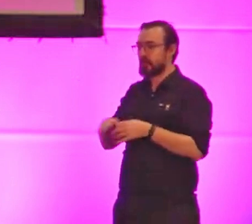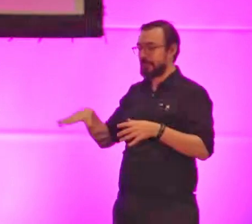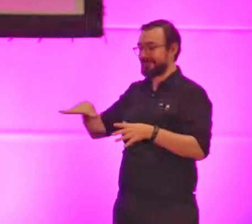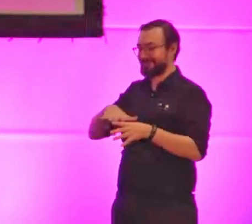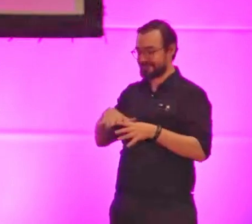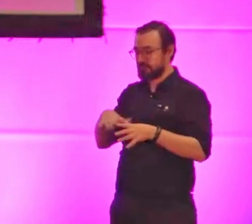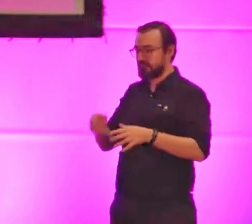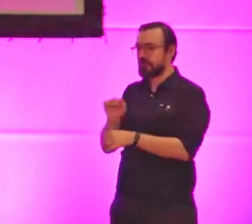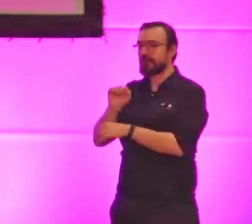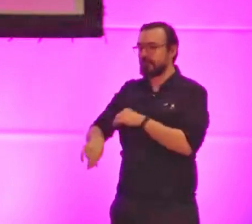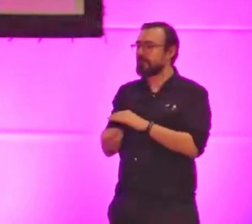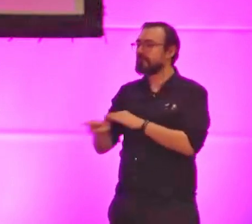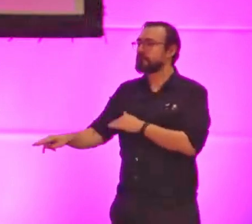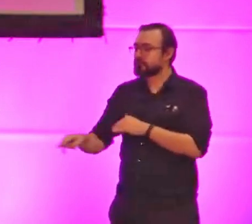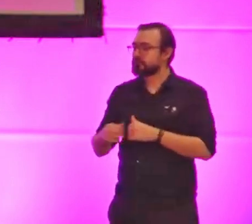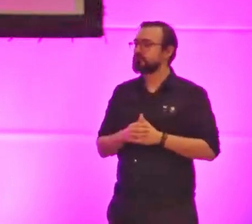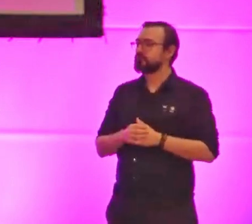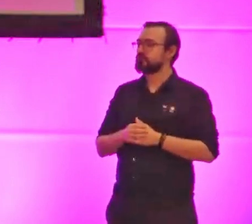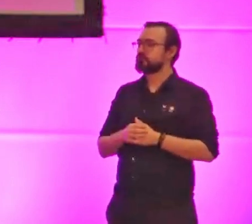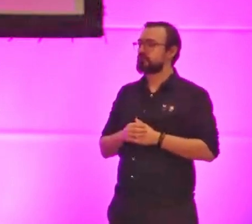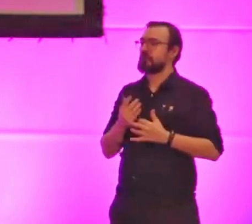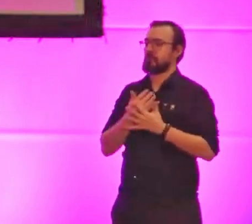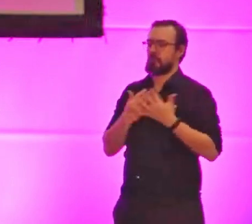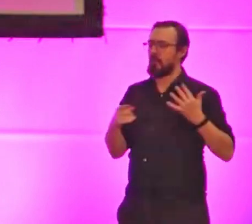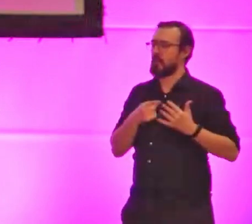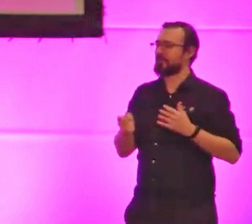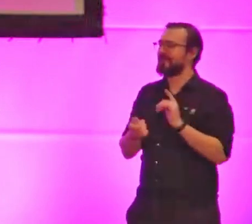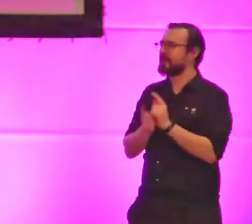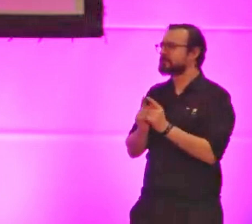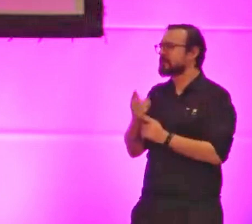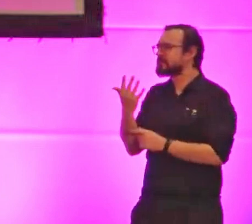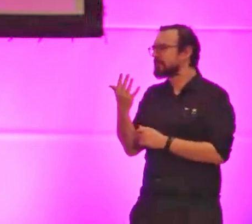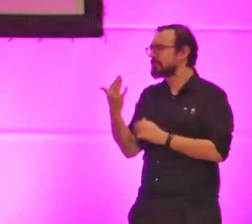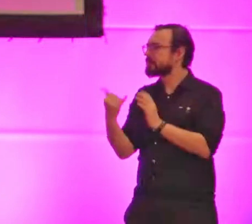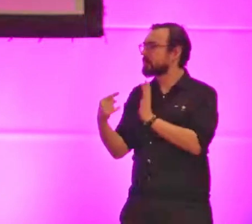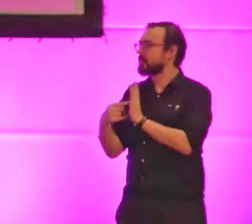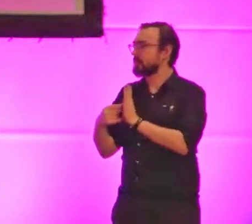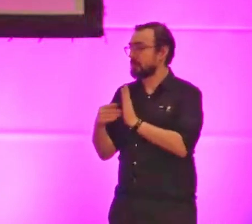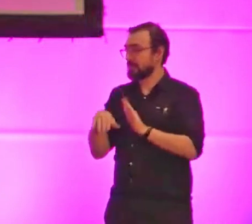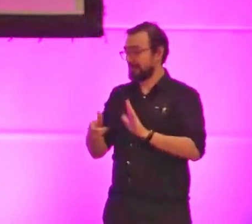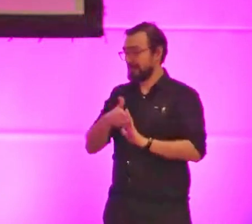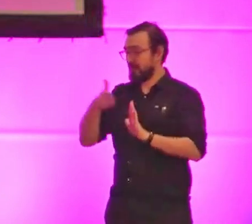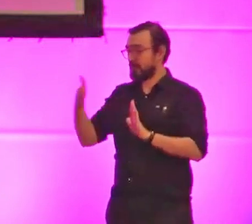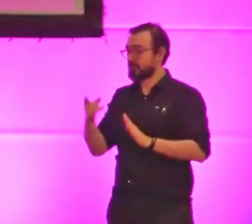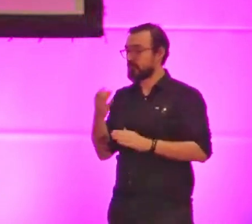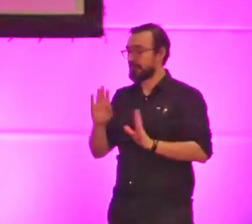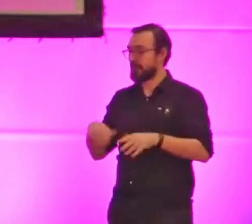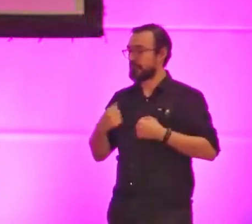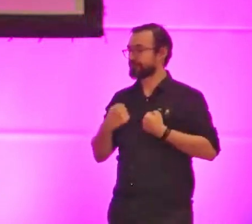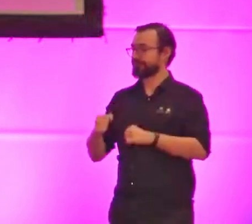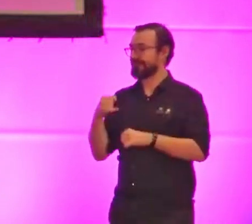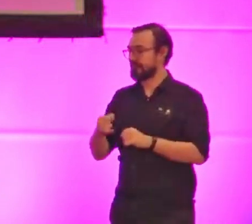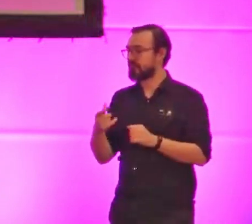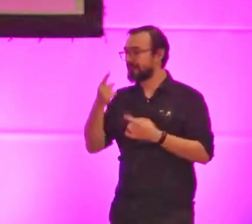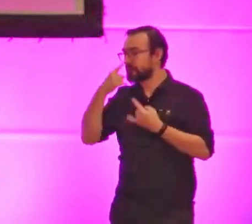de tvingades fly. Många av dem, kanske 5-10 gånger under den här perioden som Lundin var verksam.